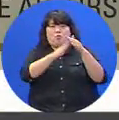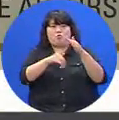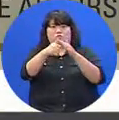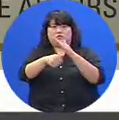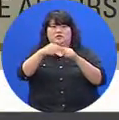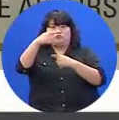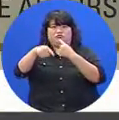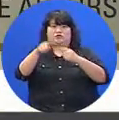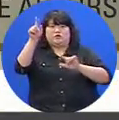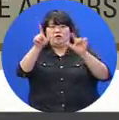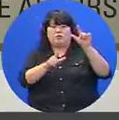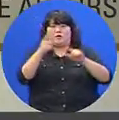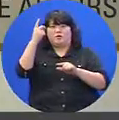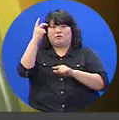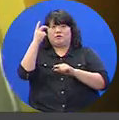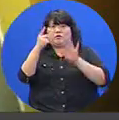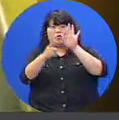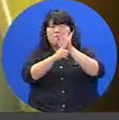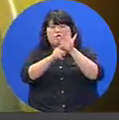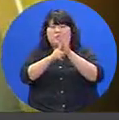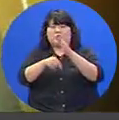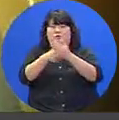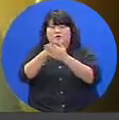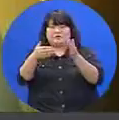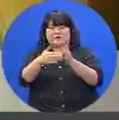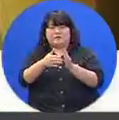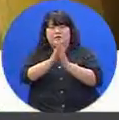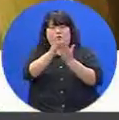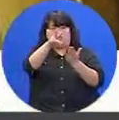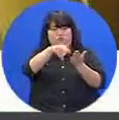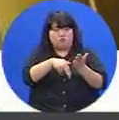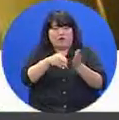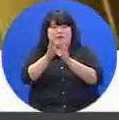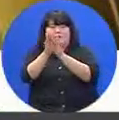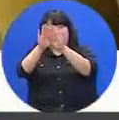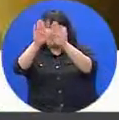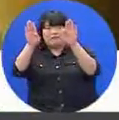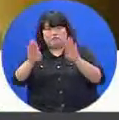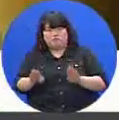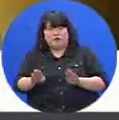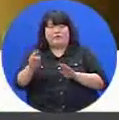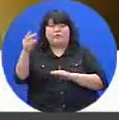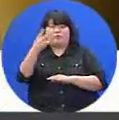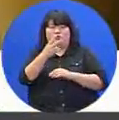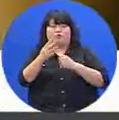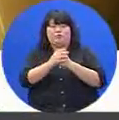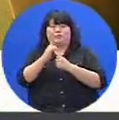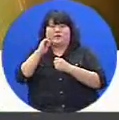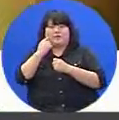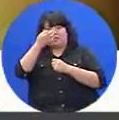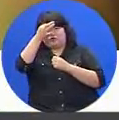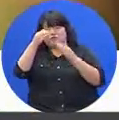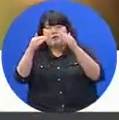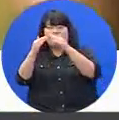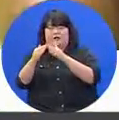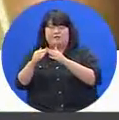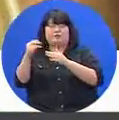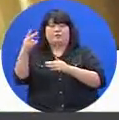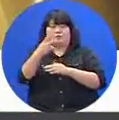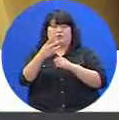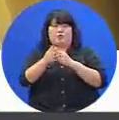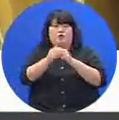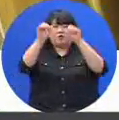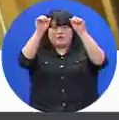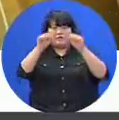운영 현황을 공개하기로 했습니다. 도서관이라든지 박물관이라든지 예컨대 뭐 예술회관이라든지